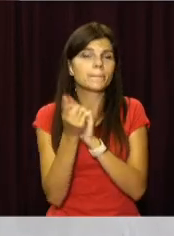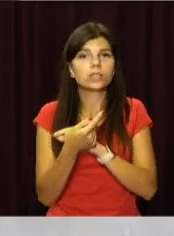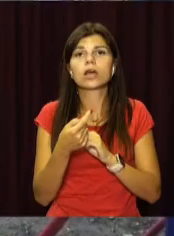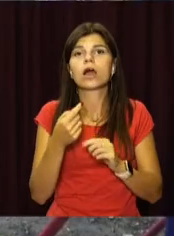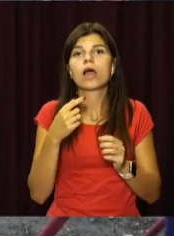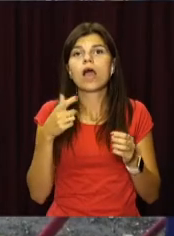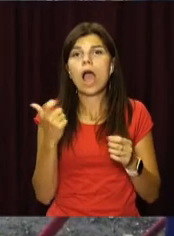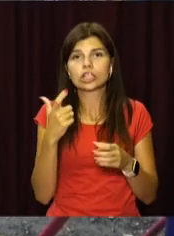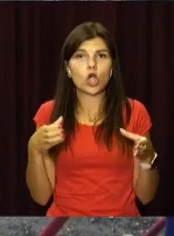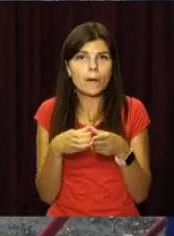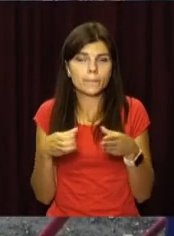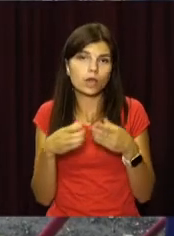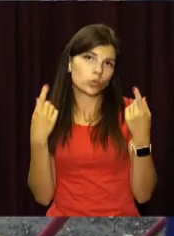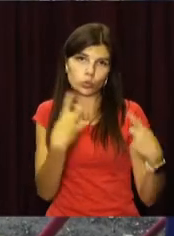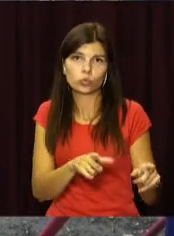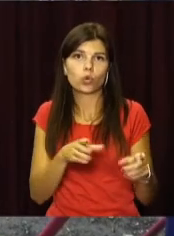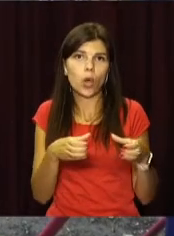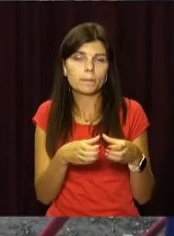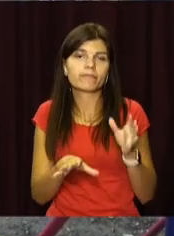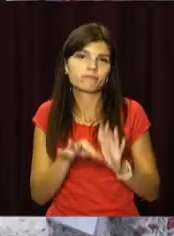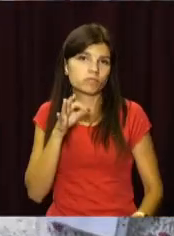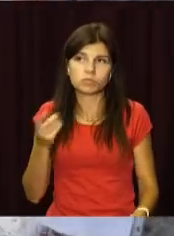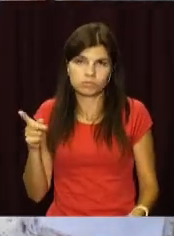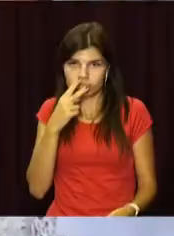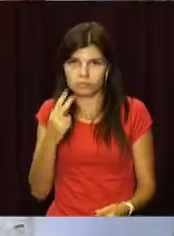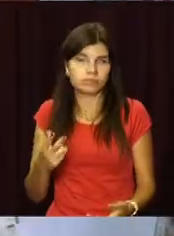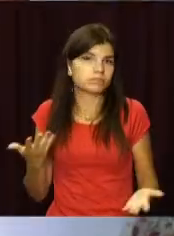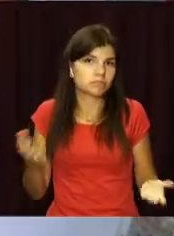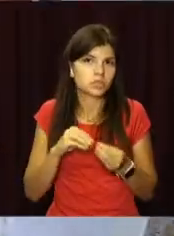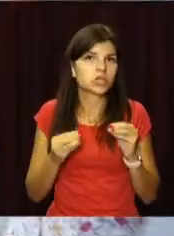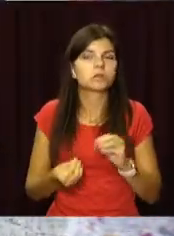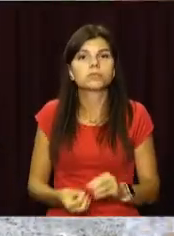газову компанію. Галина Ізмайлова, Роман Вашинов, Володимир Туркулець, Open News, телеканал «Відкритий».